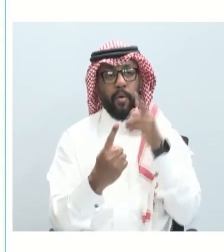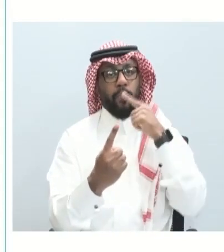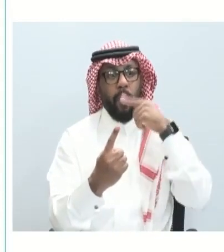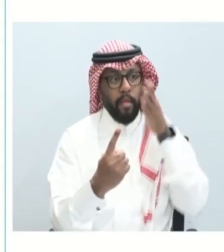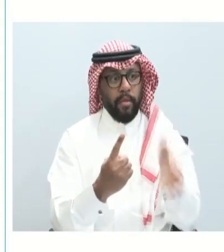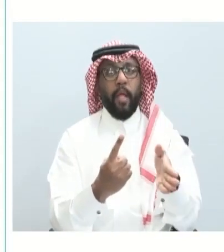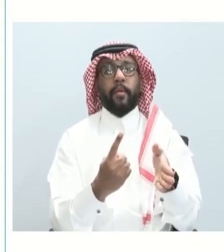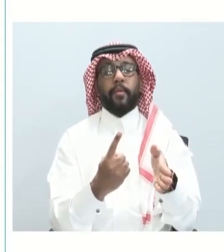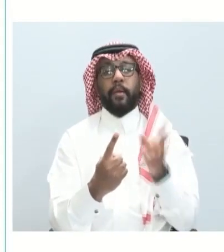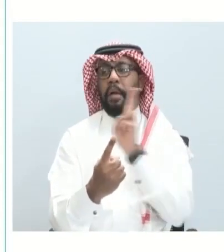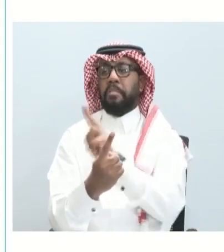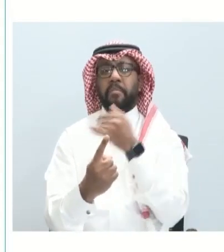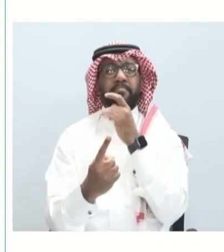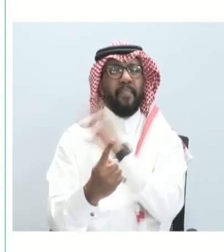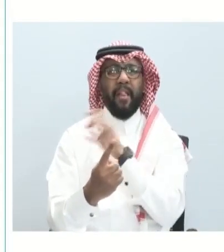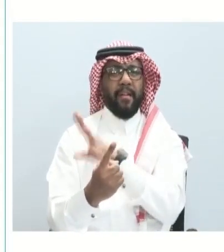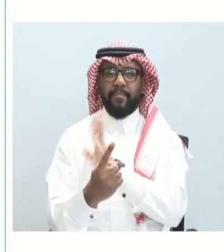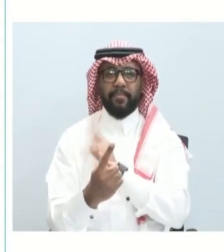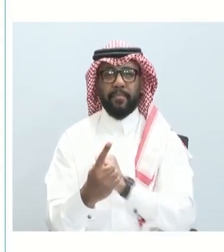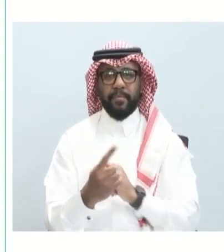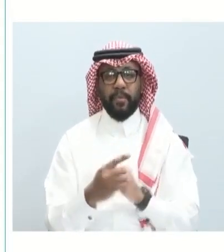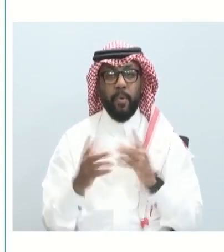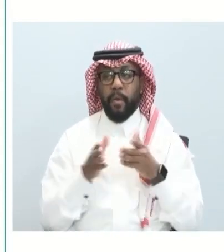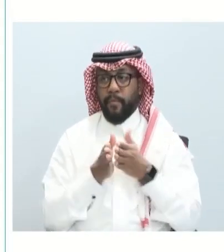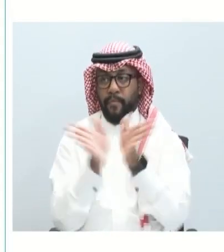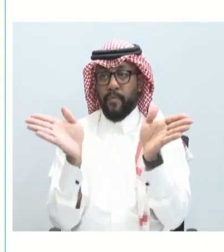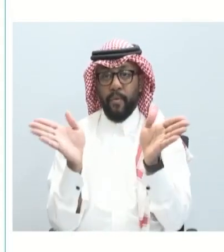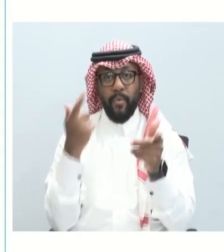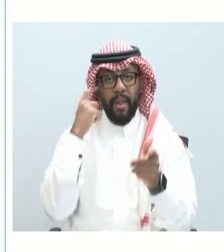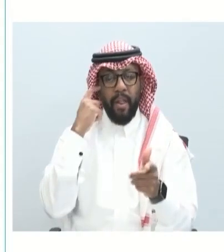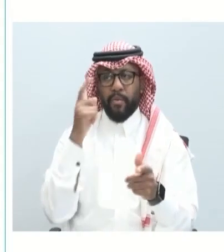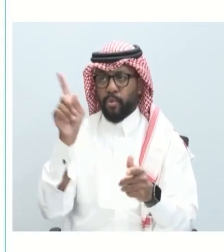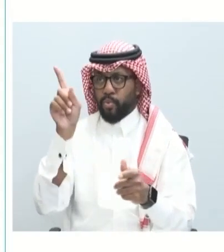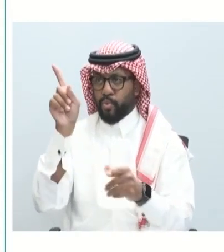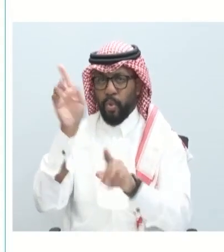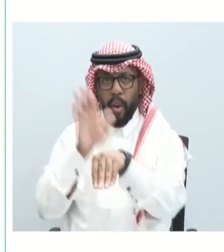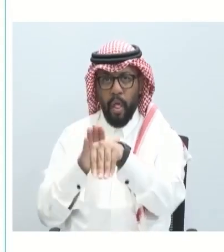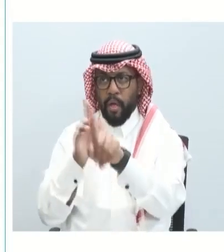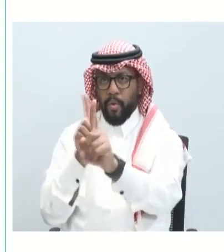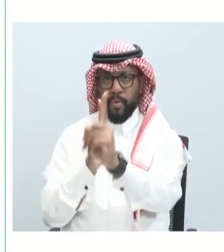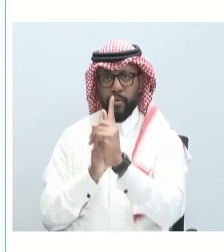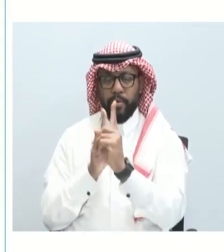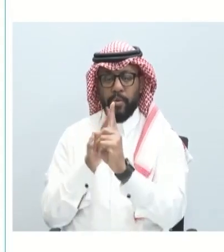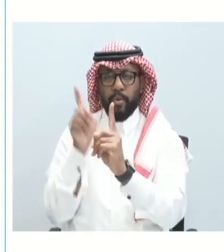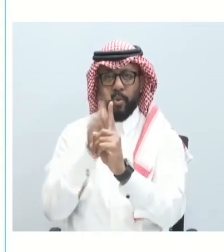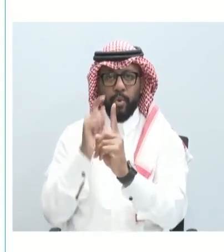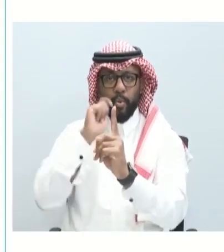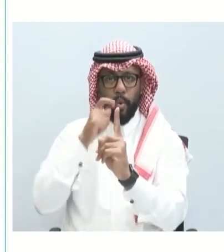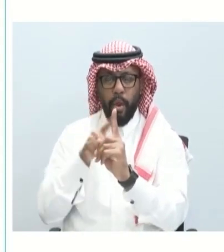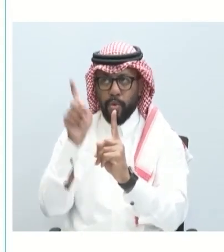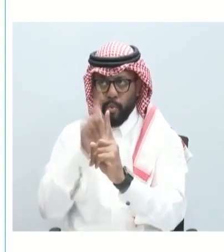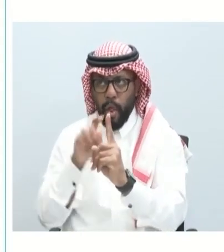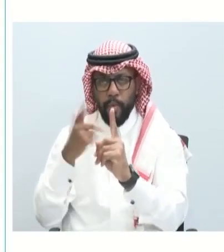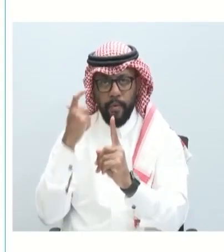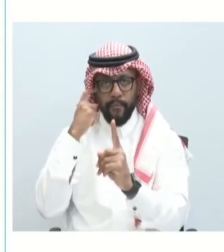والطريق الى مدينه الكاذبين ما هو السؤال الذي يمكن ان تطرحه عليه